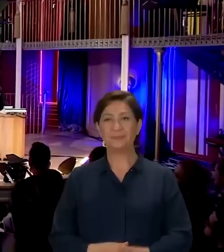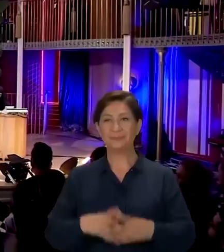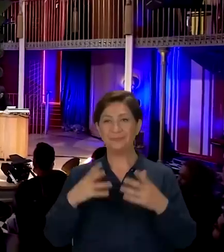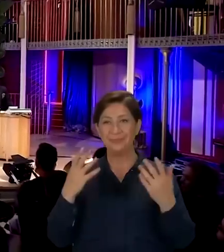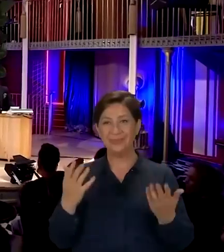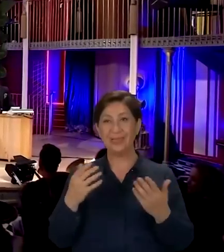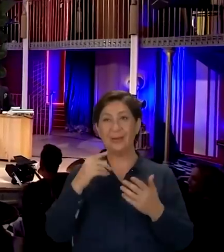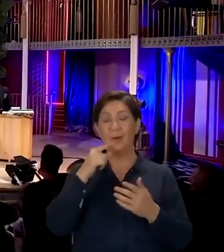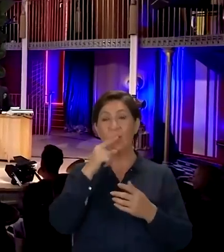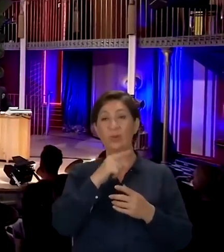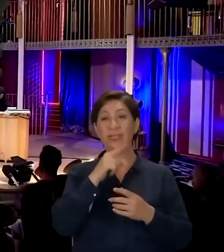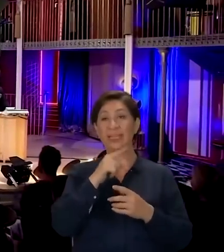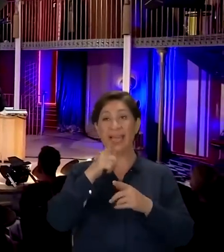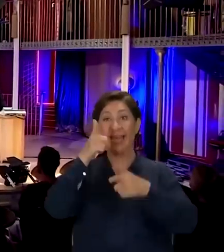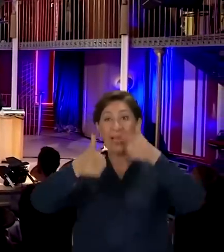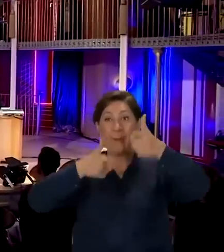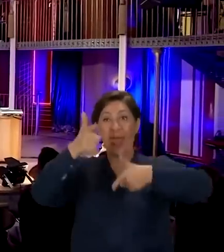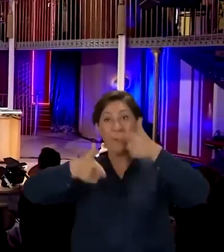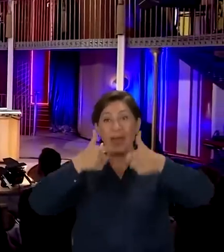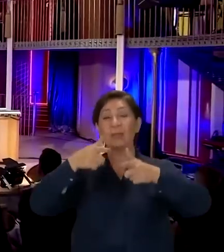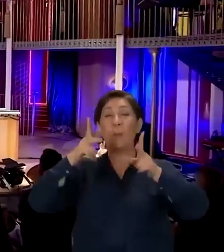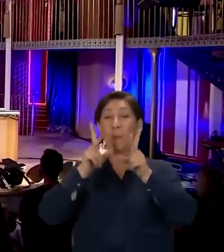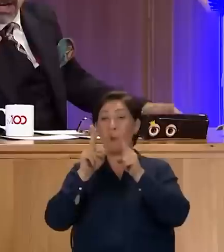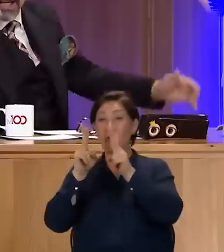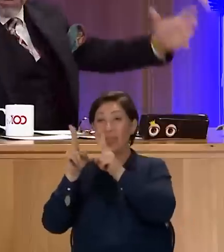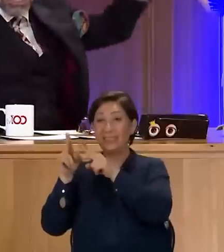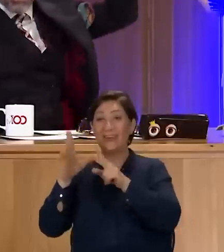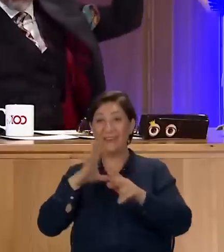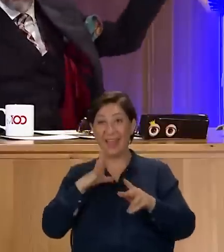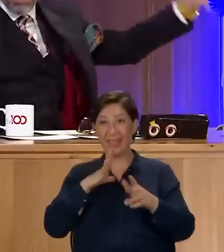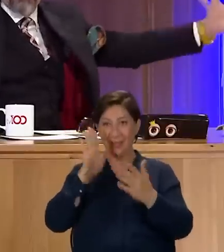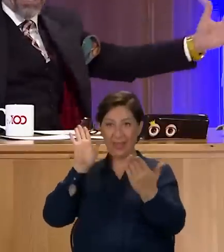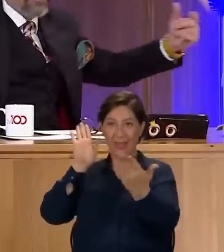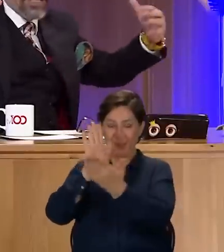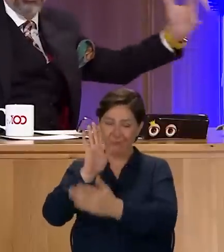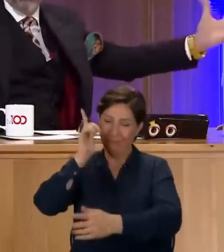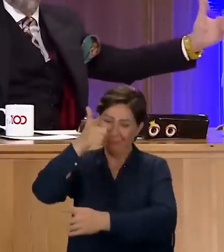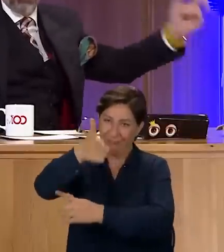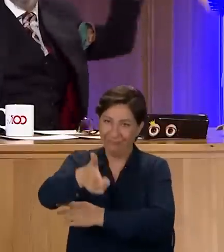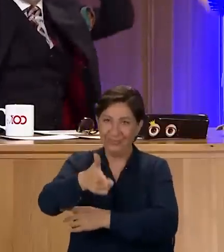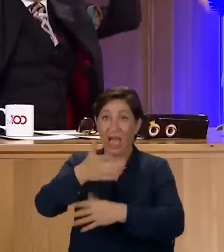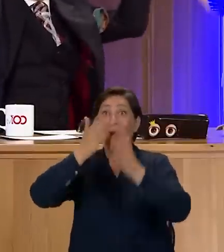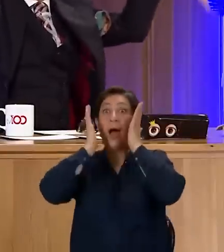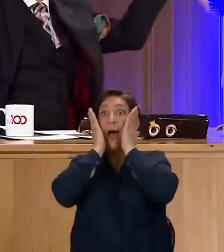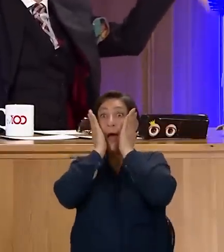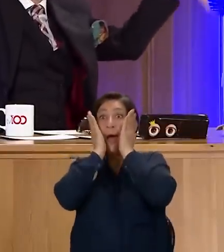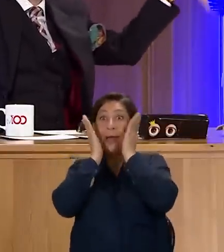Oradaki şey animasyonu yani kameramanlar ve tabii montajda yapılan şeyler de var. Yakın girmeler falan filan ya. Hiçbir